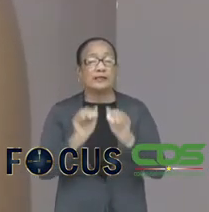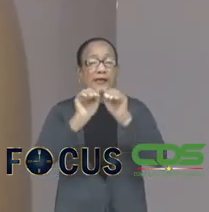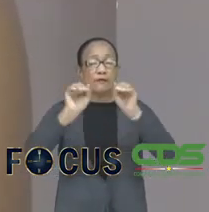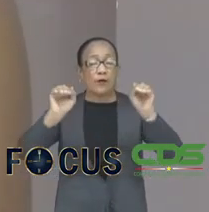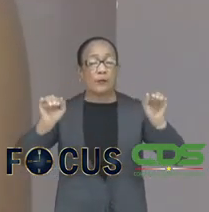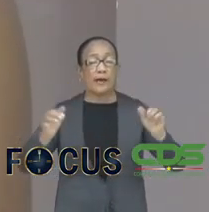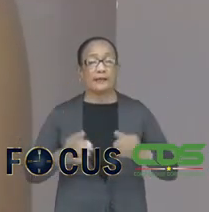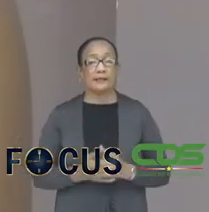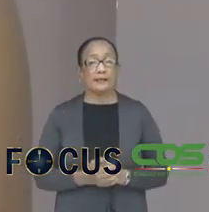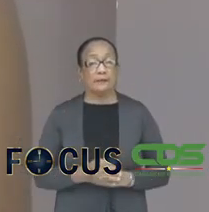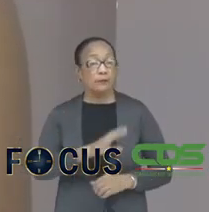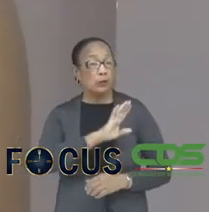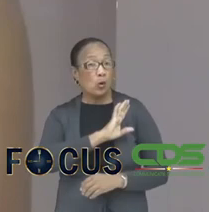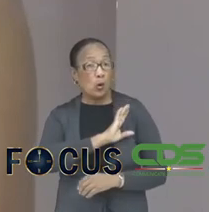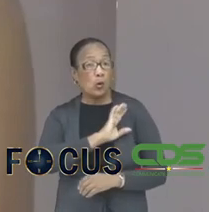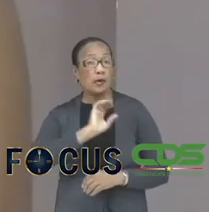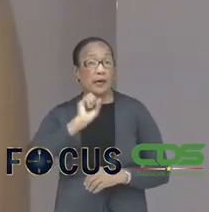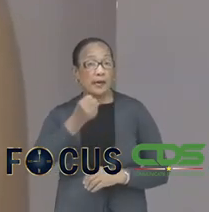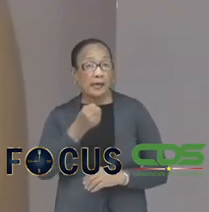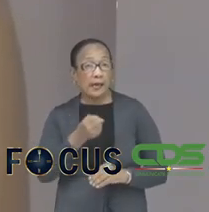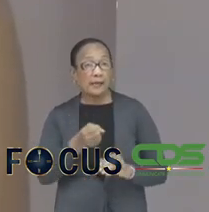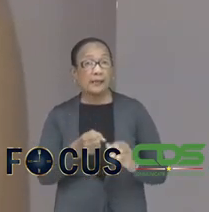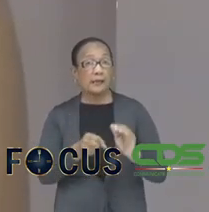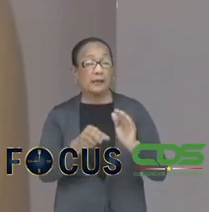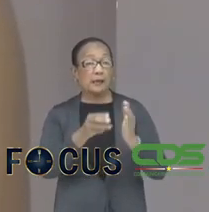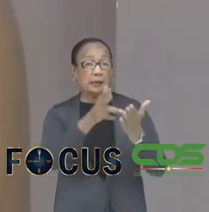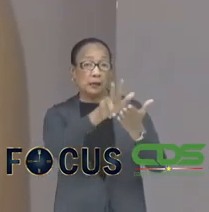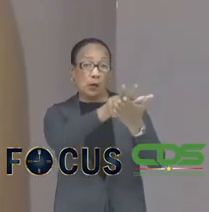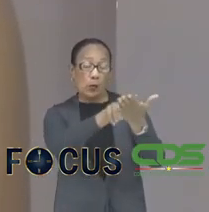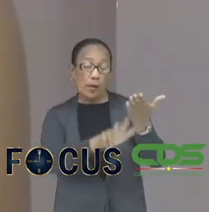informatie. Verder kunt u de website